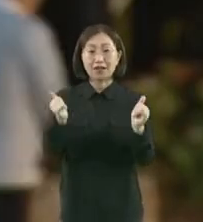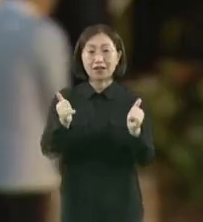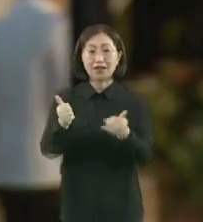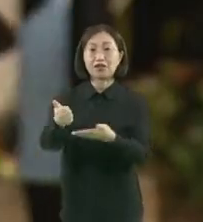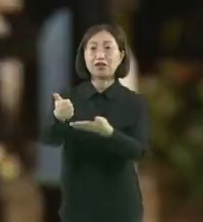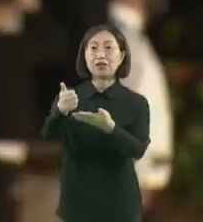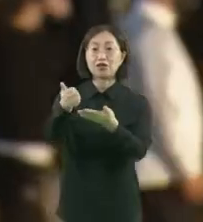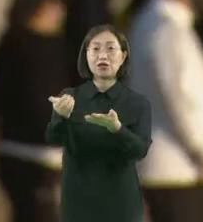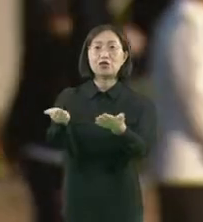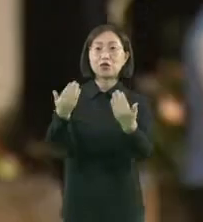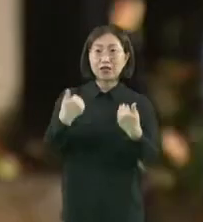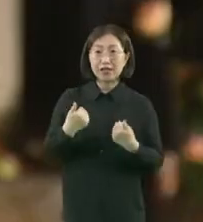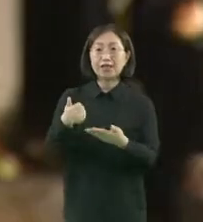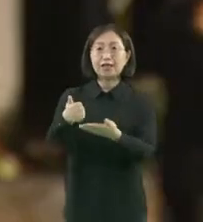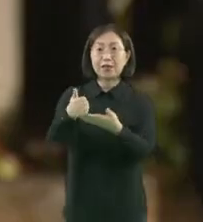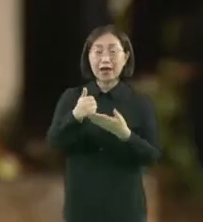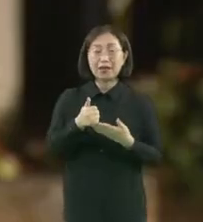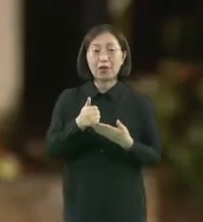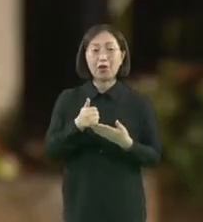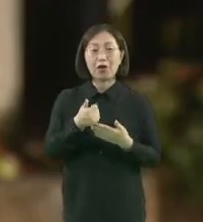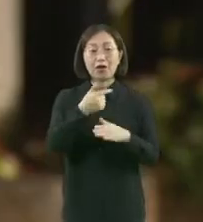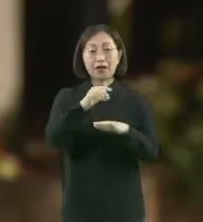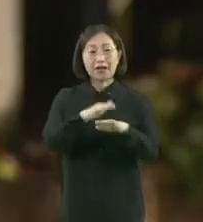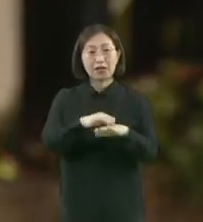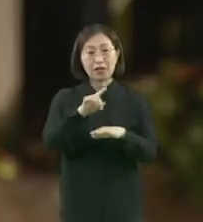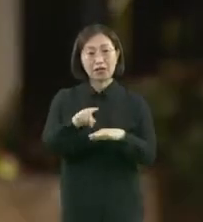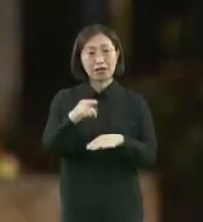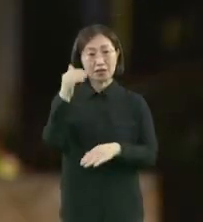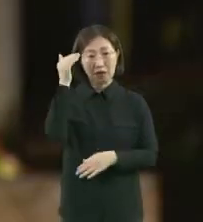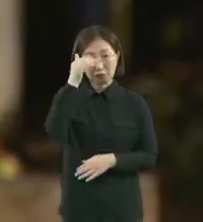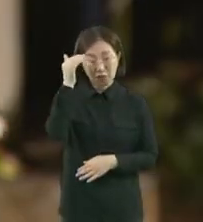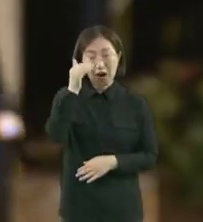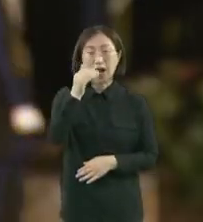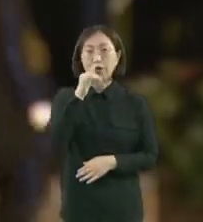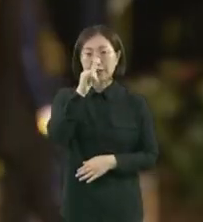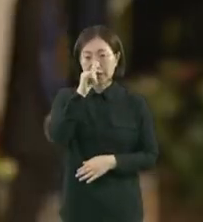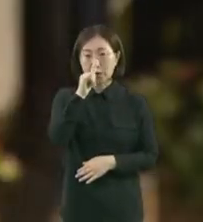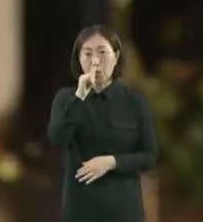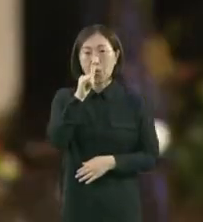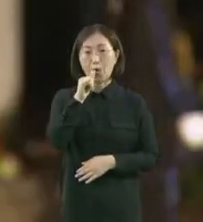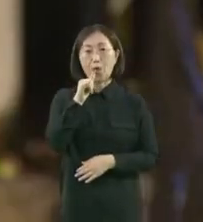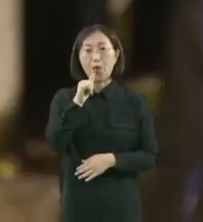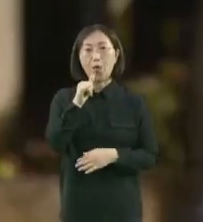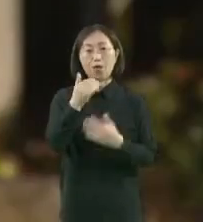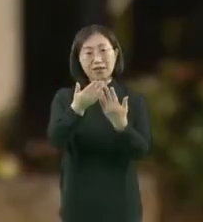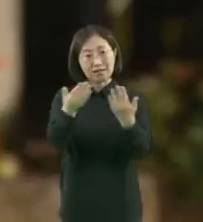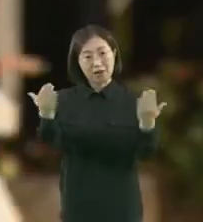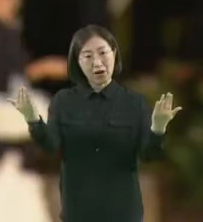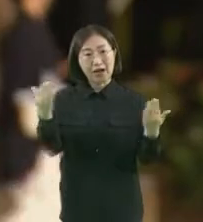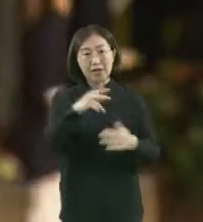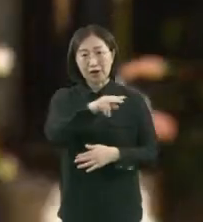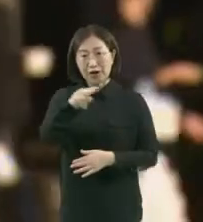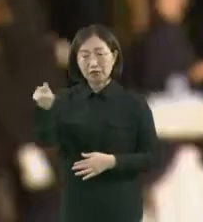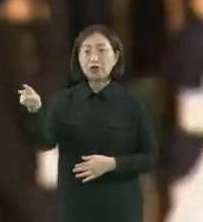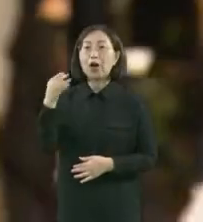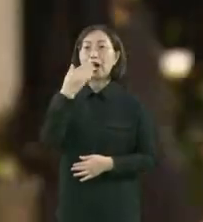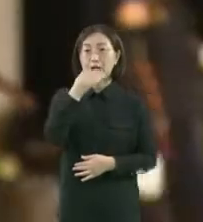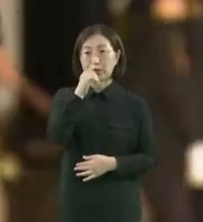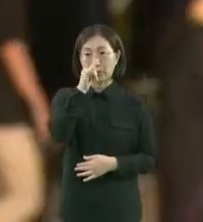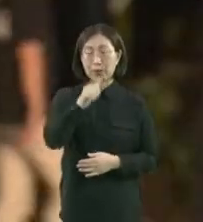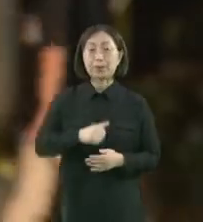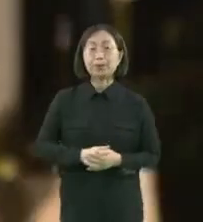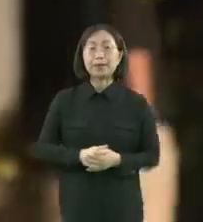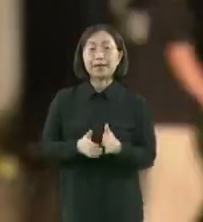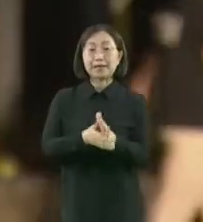좀 대전에 좀 볼거리가 있고 문화 수준을 높이고 그리고 지금 대전 시립교향악단은